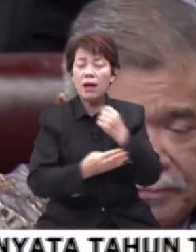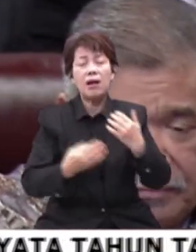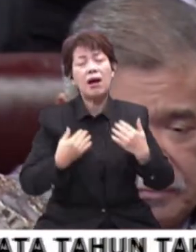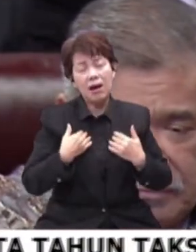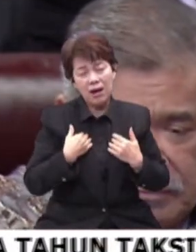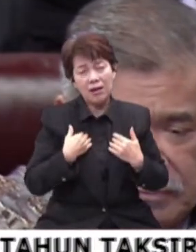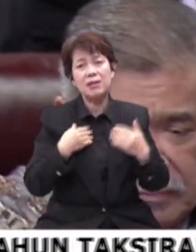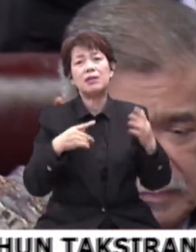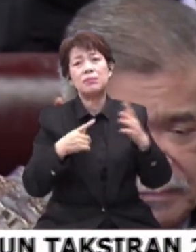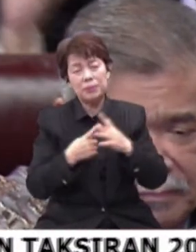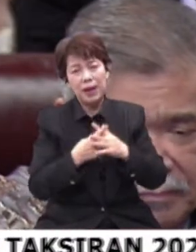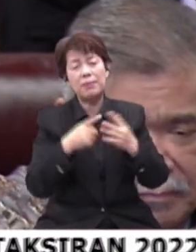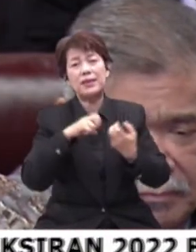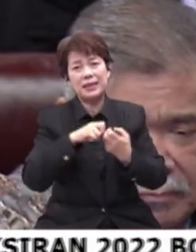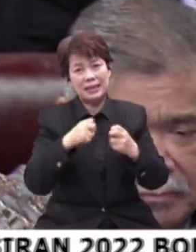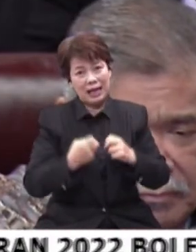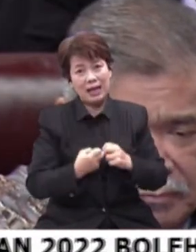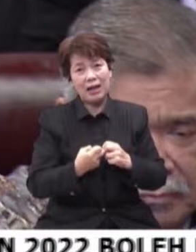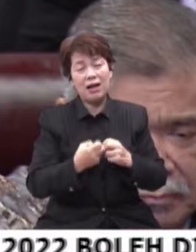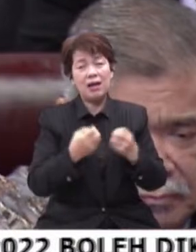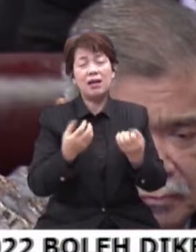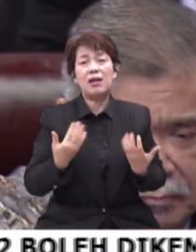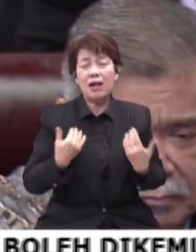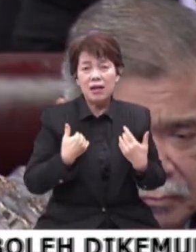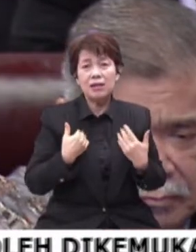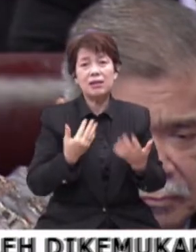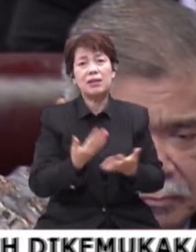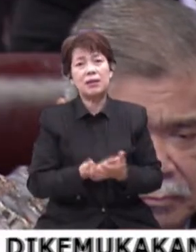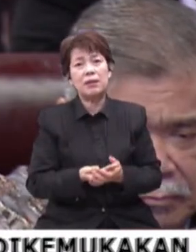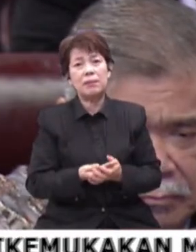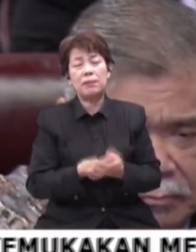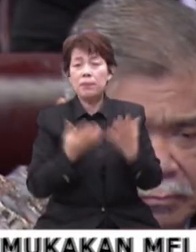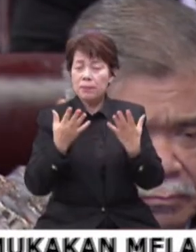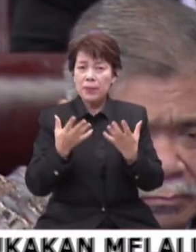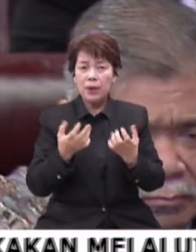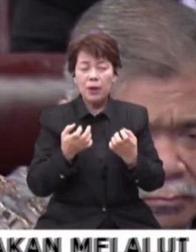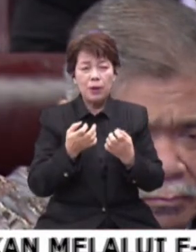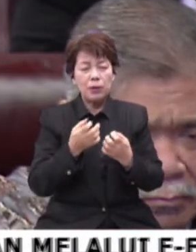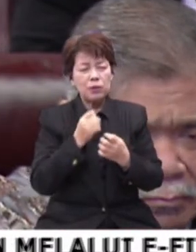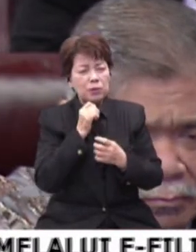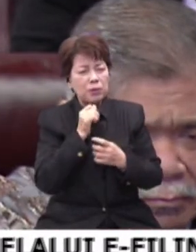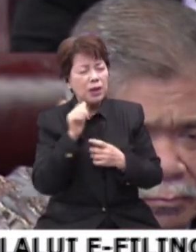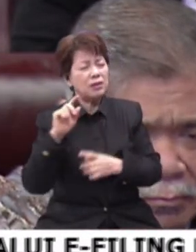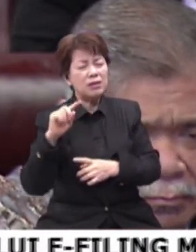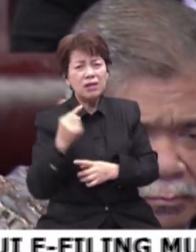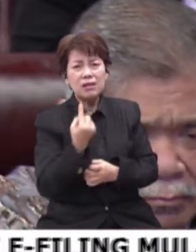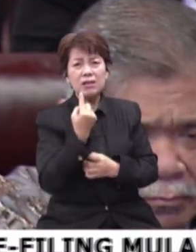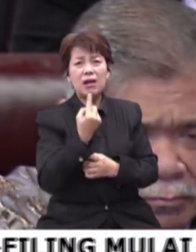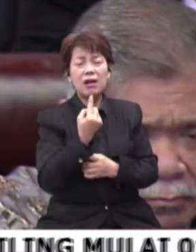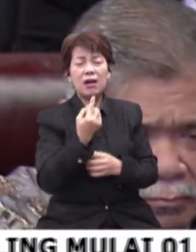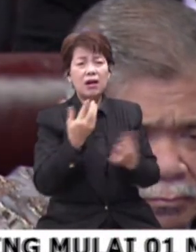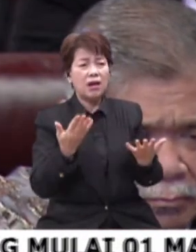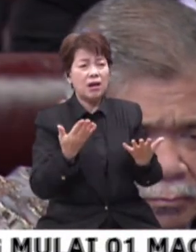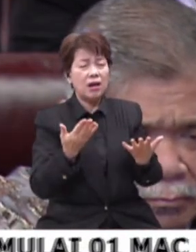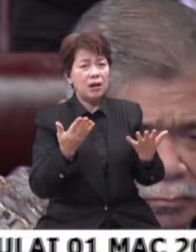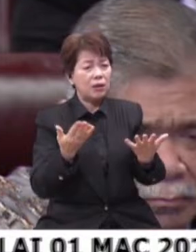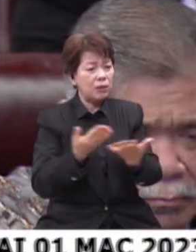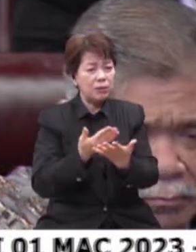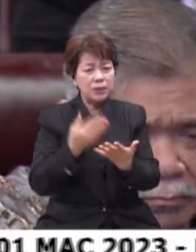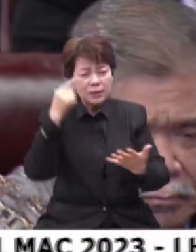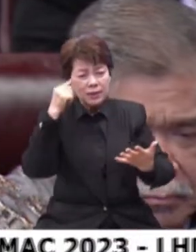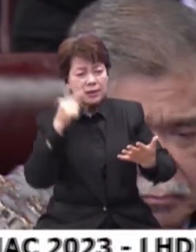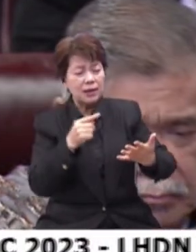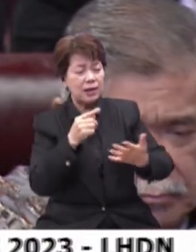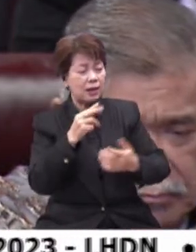dan memang pendekatan yang meluas dan mungkin belum menjadi bukan saja keprihatinan oleh